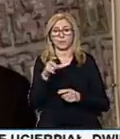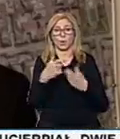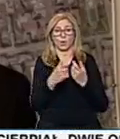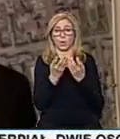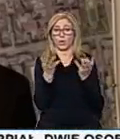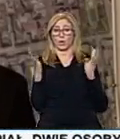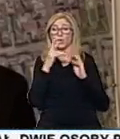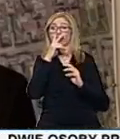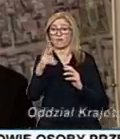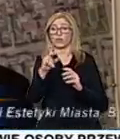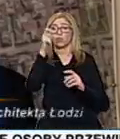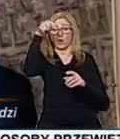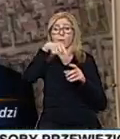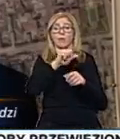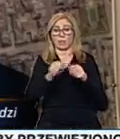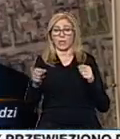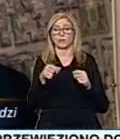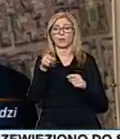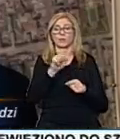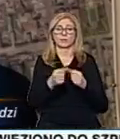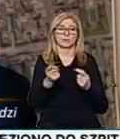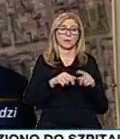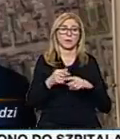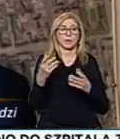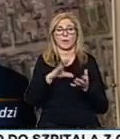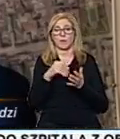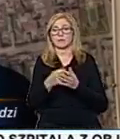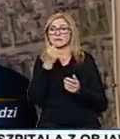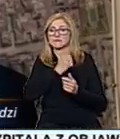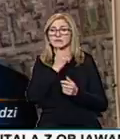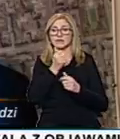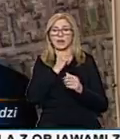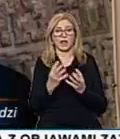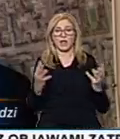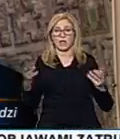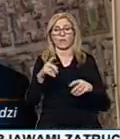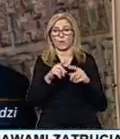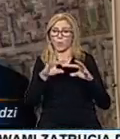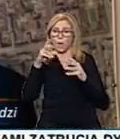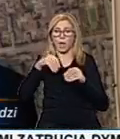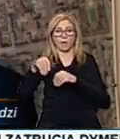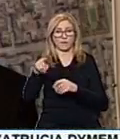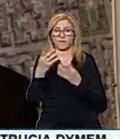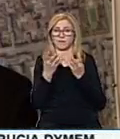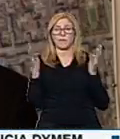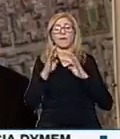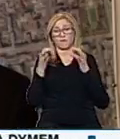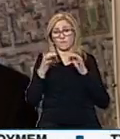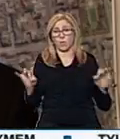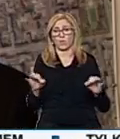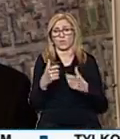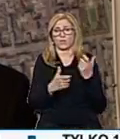przez które widać to, co się dzieje po drugiej stronie, tudzież jest zaaranżowane razem z zielenią, to absolutnie takie ogrodzenie powinno być